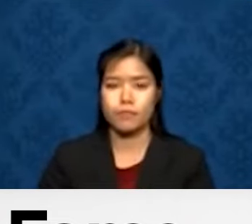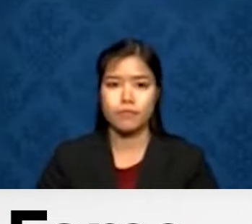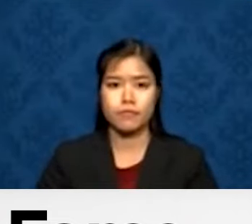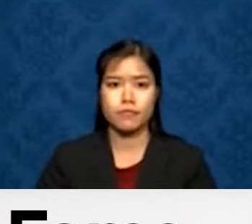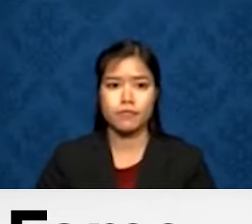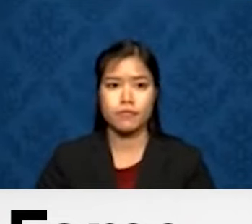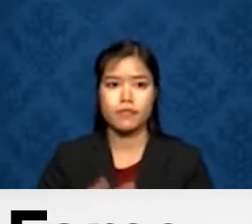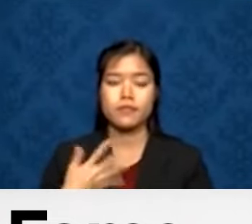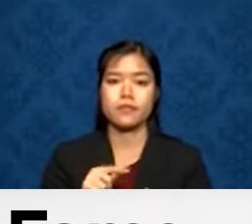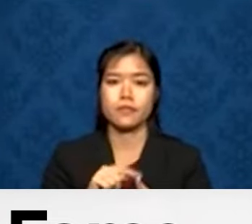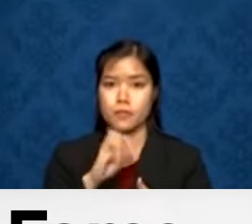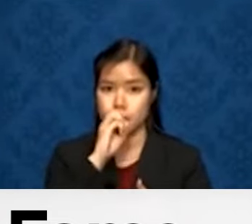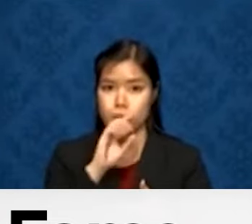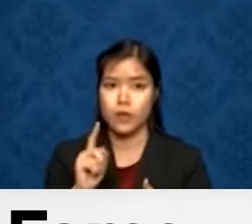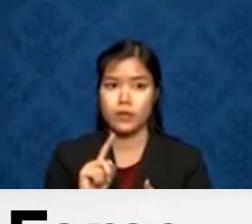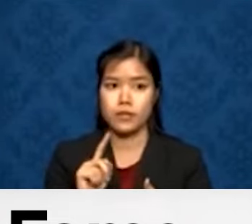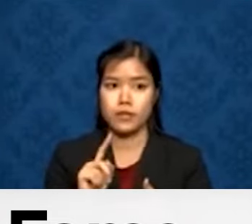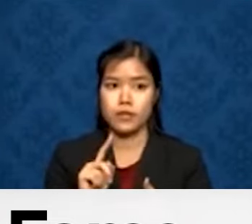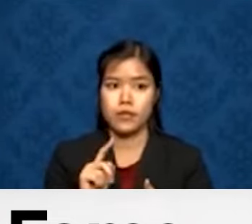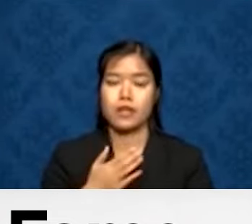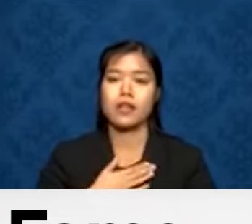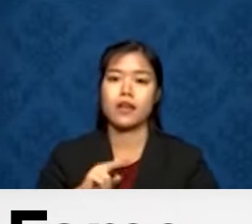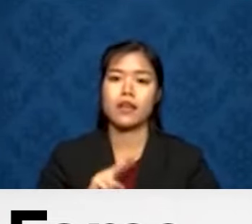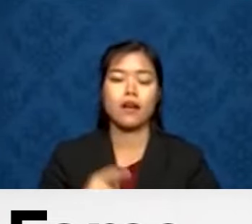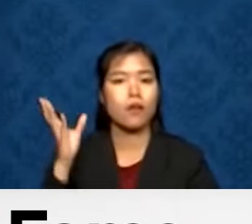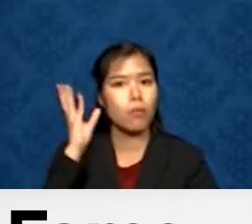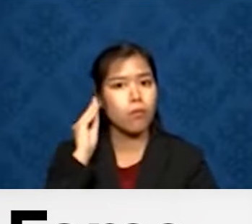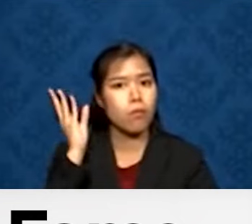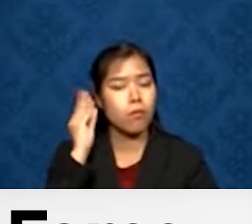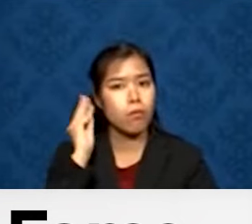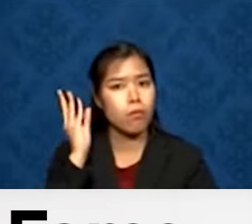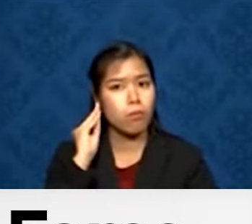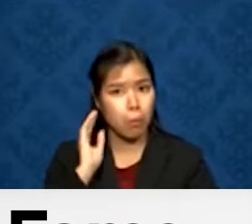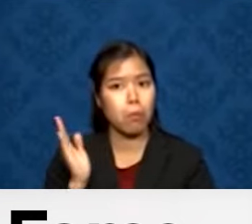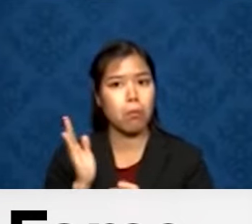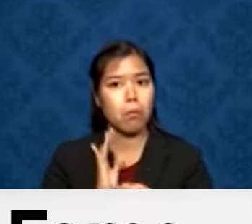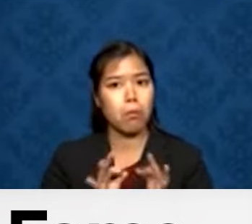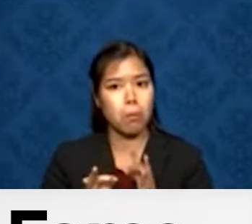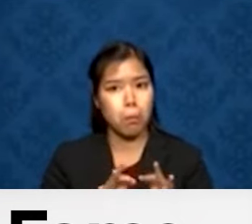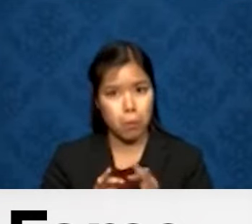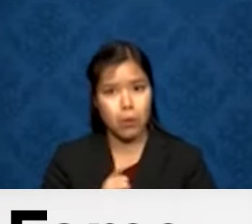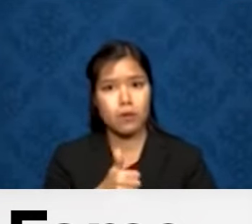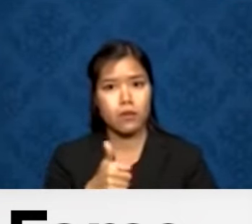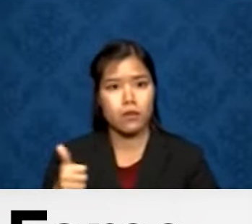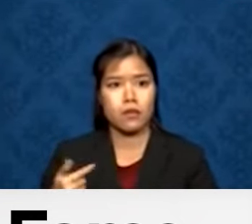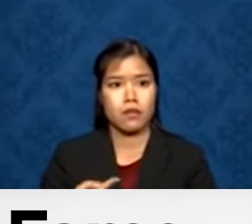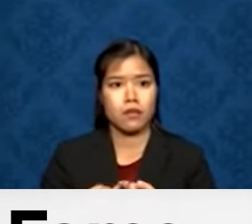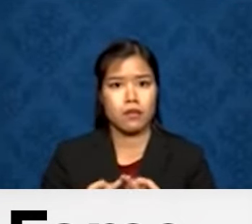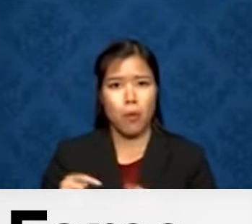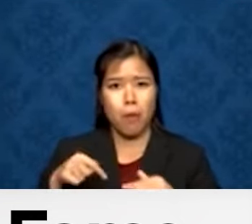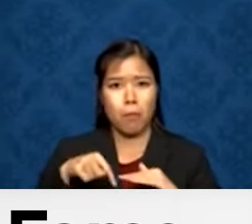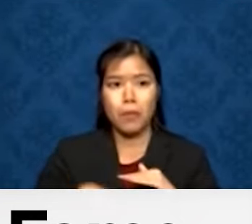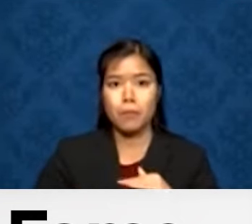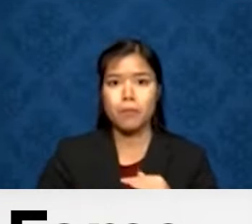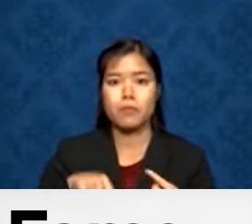เอกประยุทธ์ได้เคยทำไว้สามารถหักกว่านี้ได้แต่คุณสุทินเขาก็อธิบายว่ามันต้องเบาไปหาหนักมันต้องเบาก่อนมันต้องทำความเข้าใจแบบที่เคาร